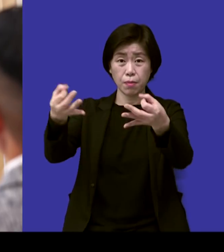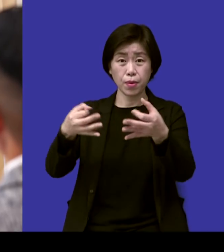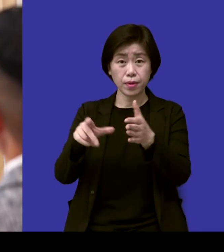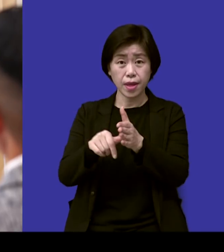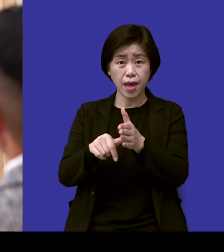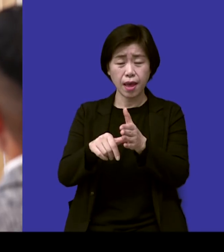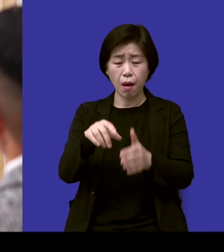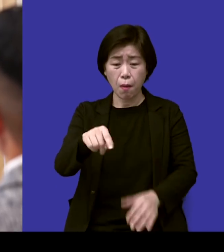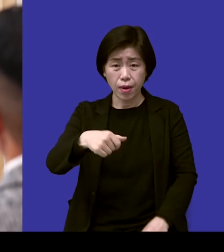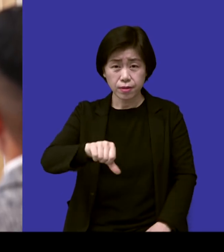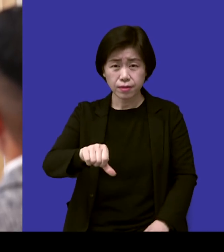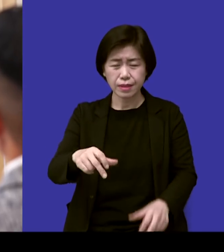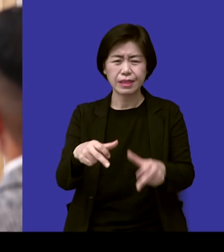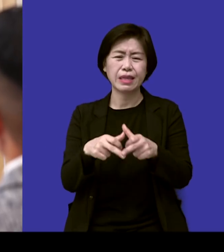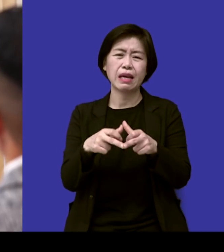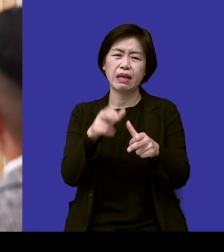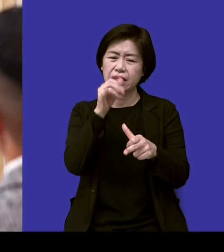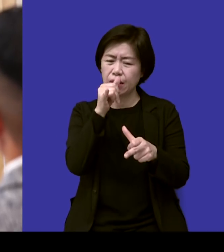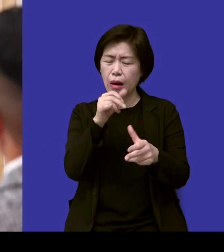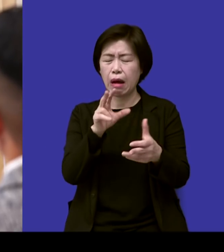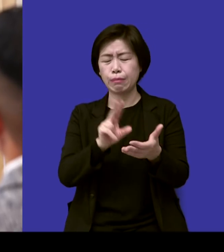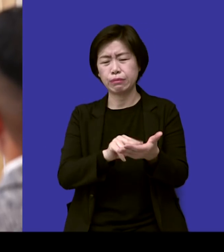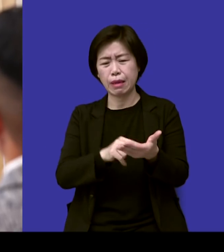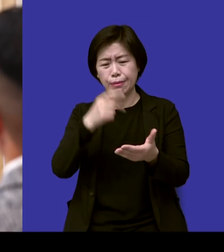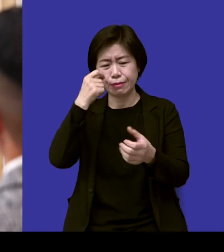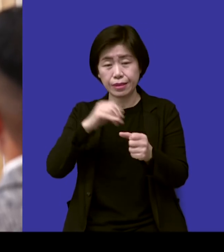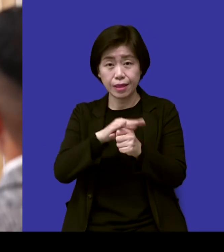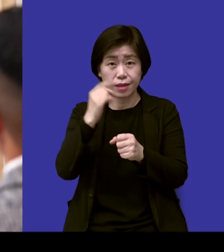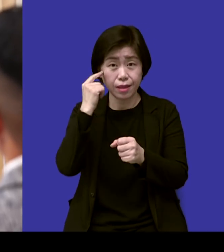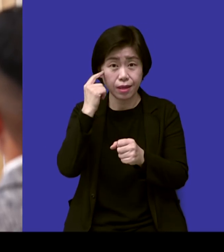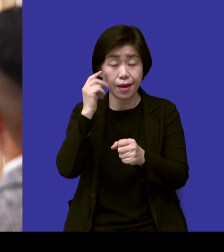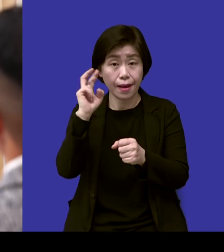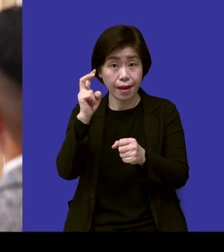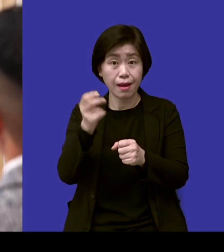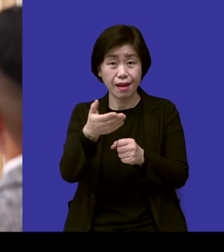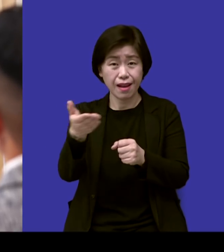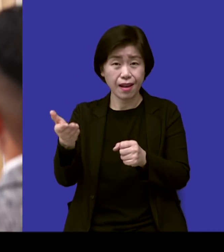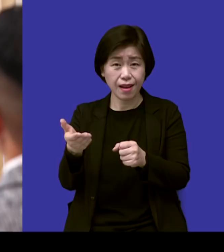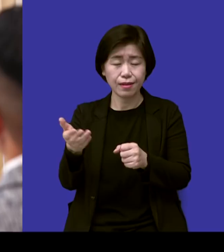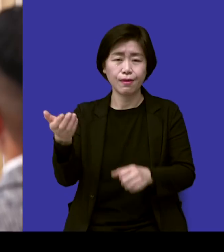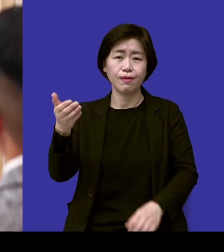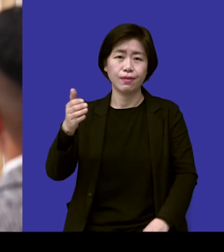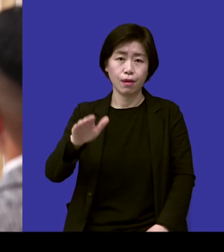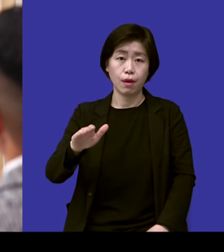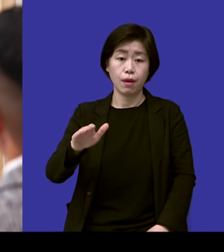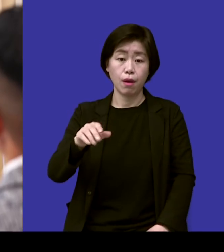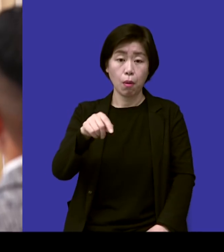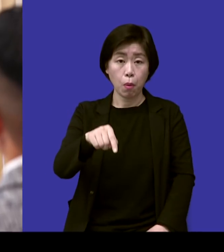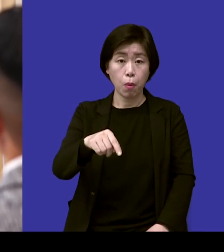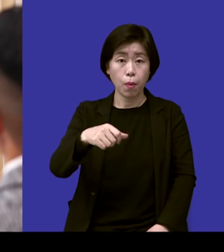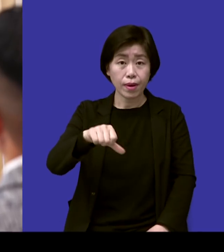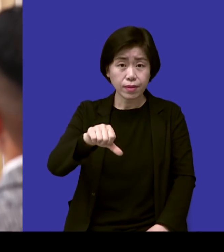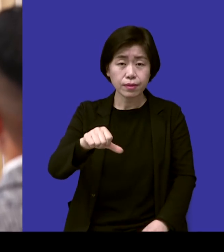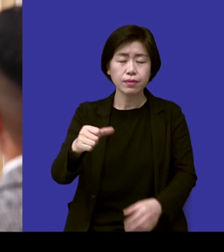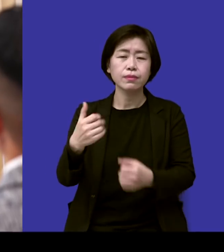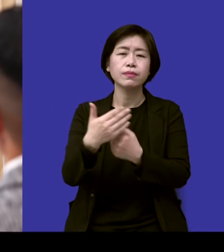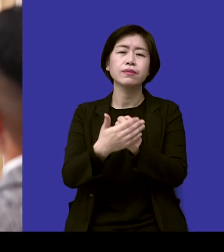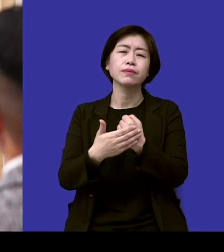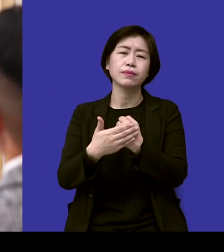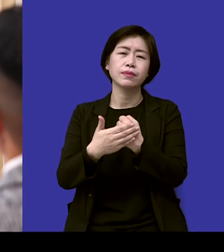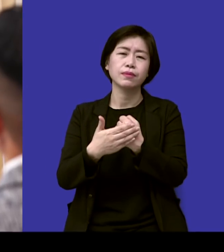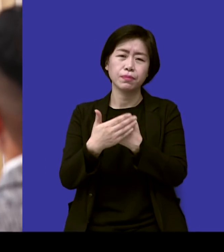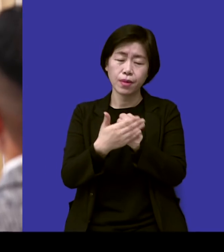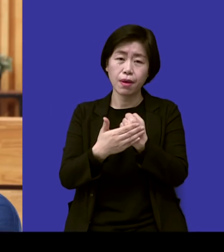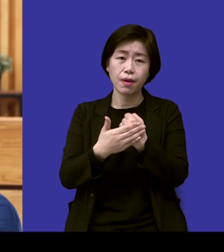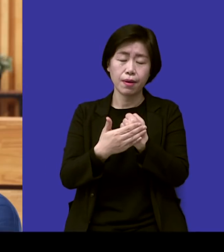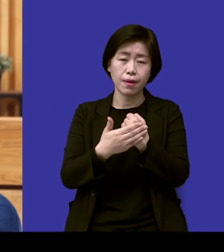장애 아이다라고 하잖아요. 네. 근데 선우로 인해서 저희 전체의 사남매가 더 뜨거운 신앙을